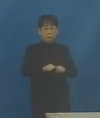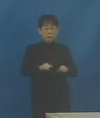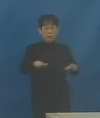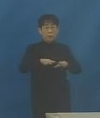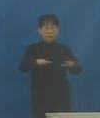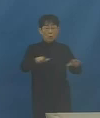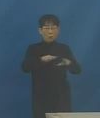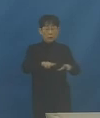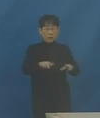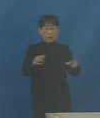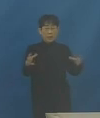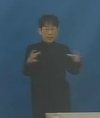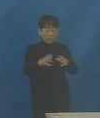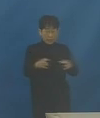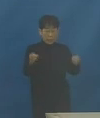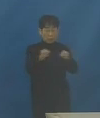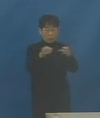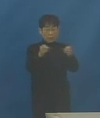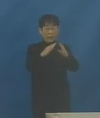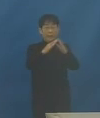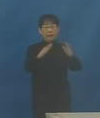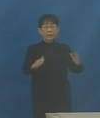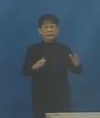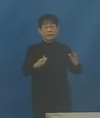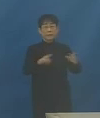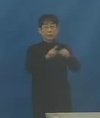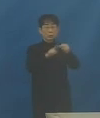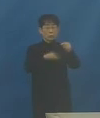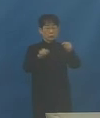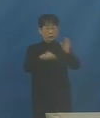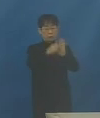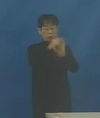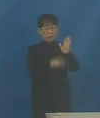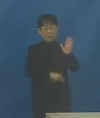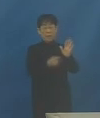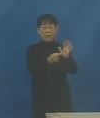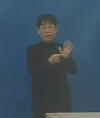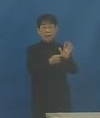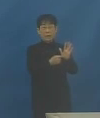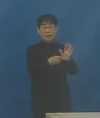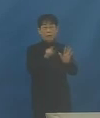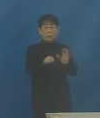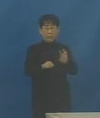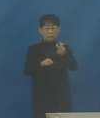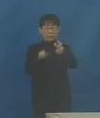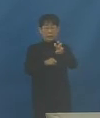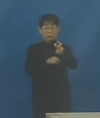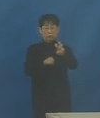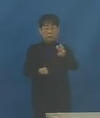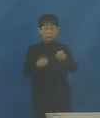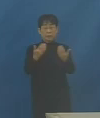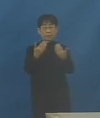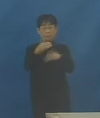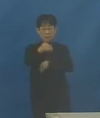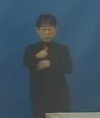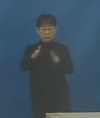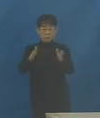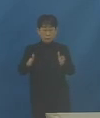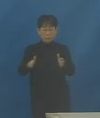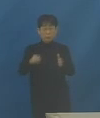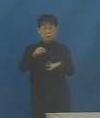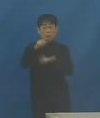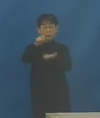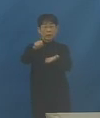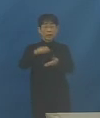会これノアのメインテーマの一つにこの30人学級をさせていただきましてええこの